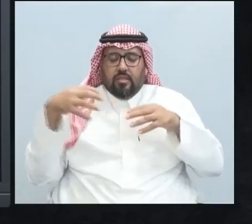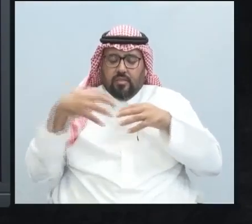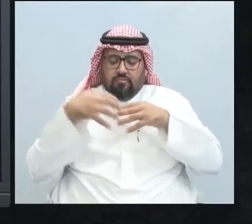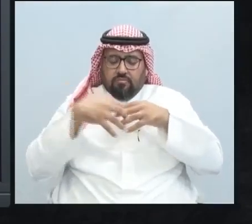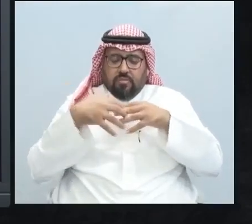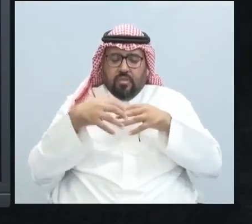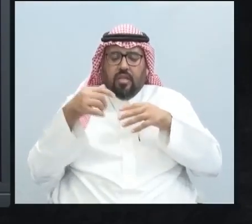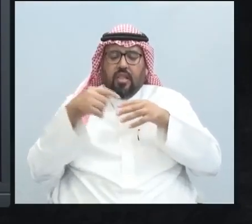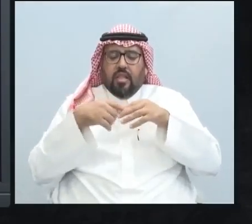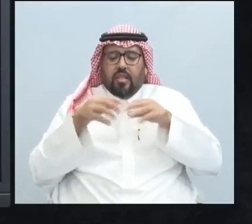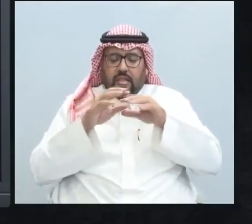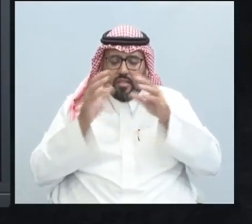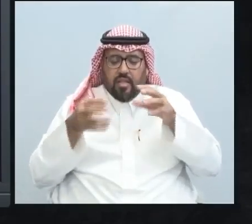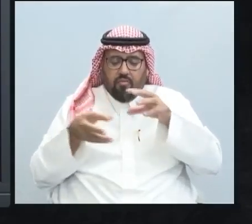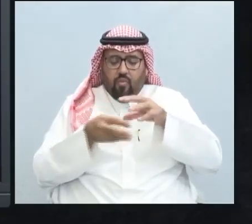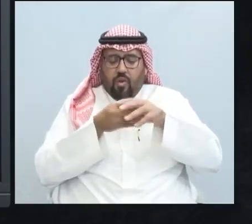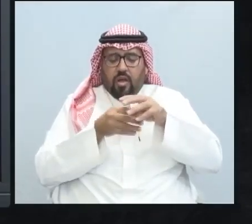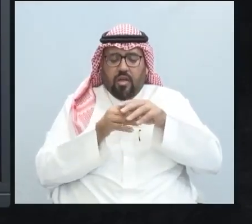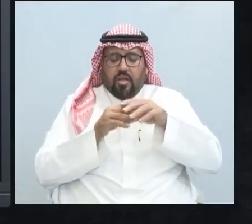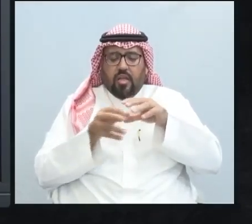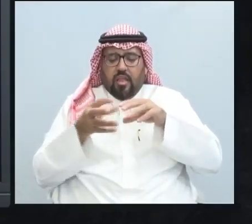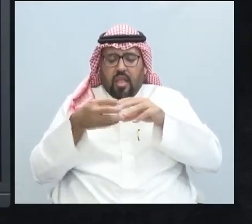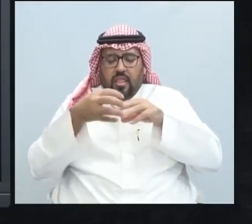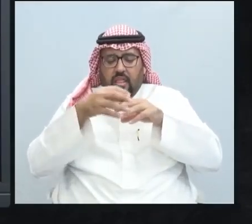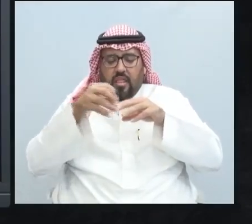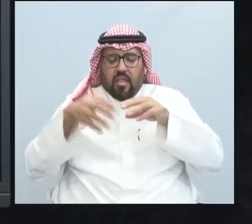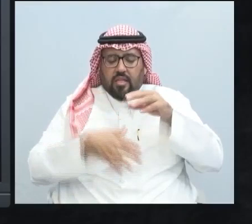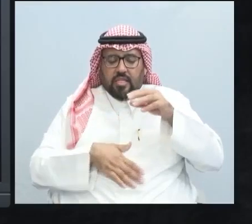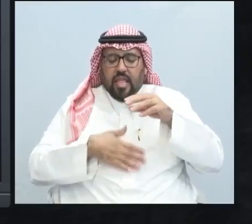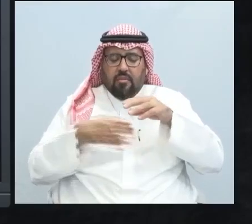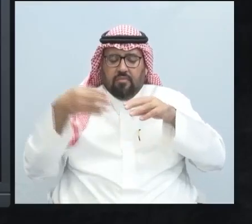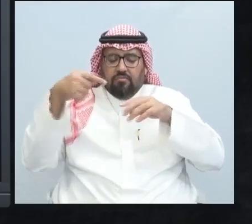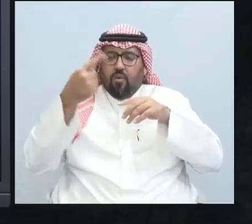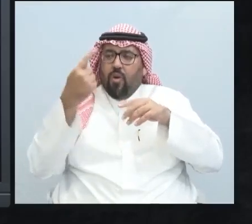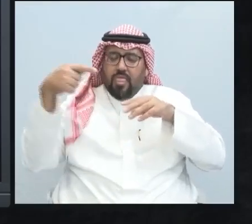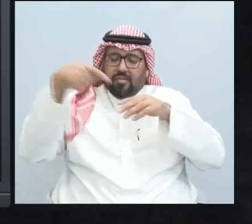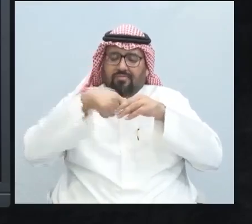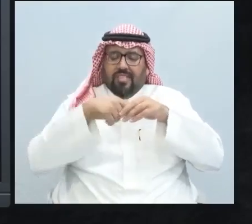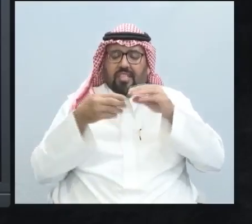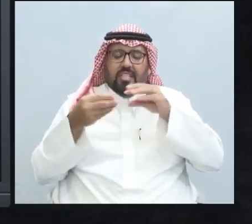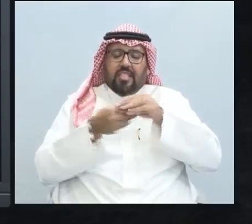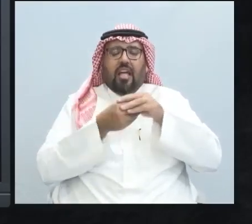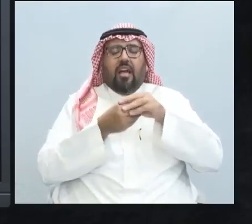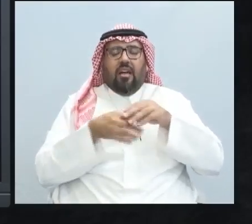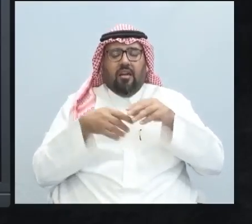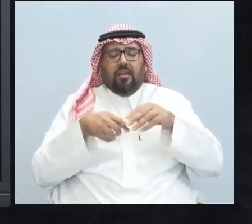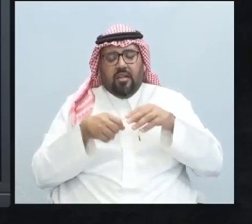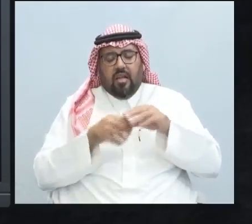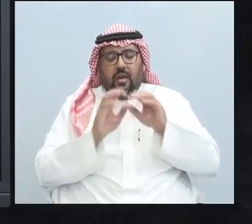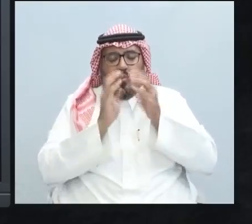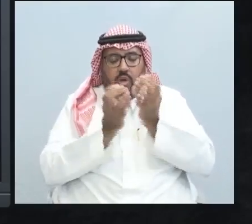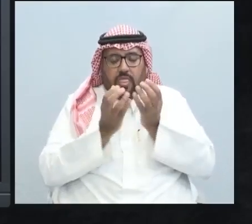الانزيمات الهاضمه لهضم هذه الطبقه القاسيه يتسنى للحيوان من الذي يخصب البويضه ان يستطيع اختراق هذه